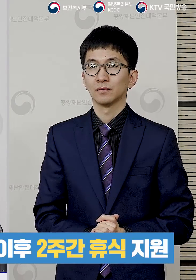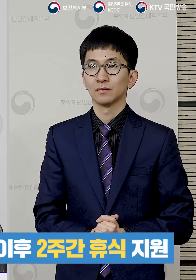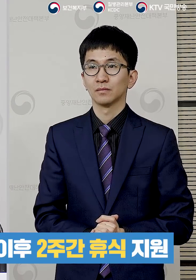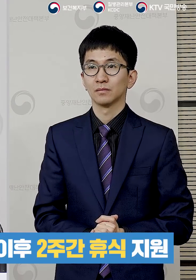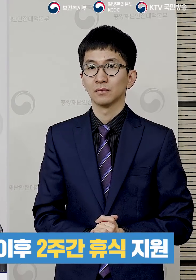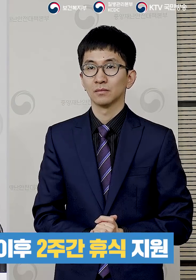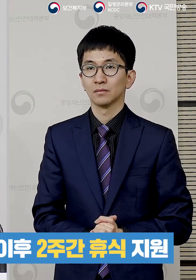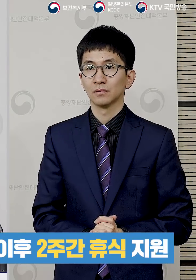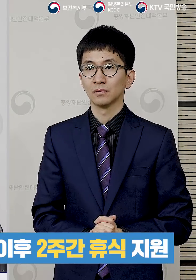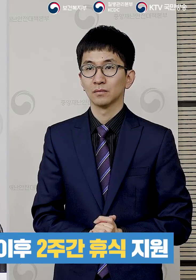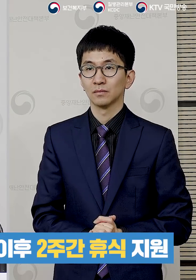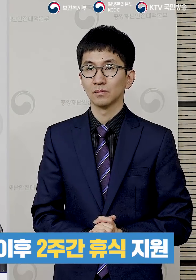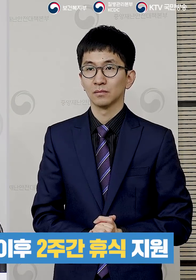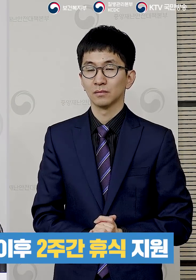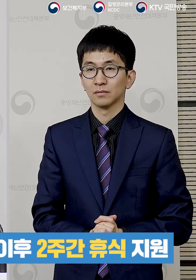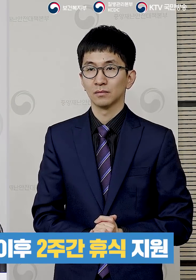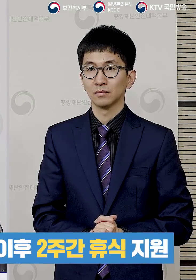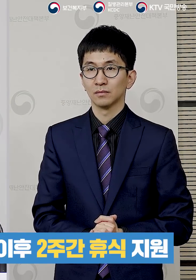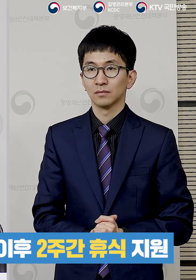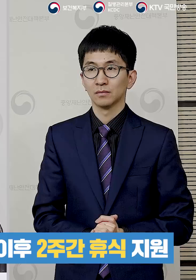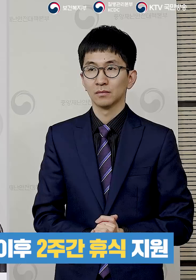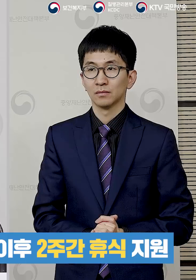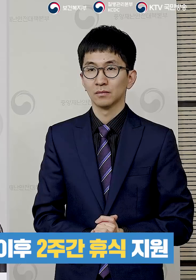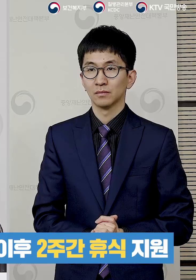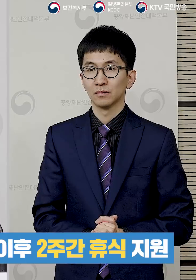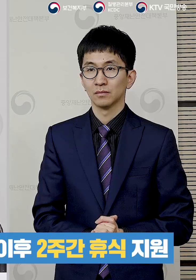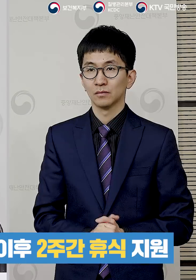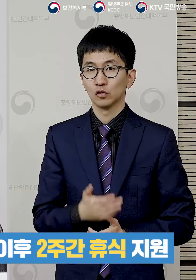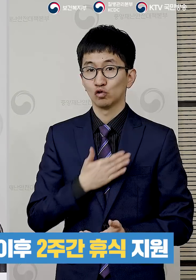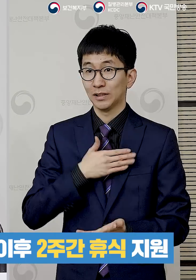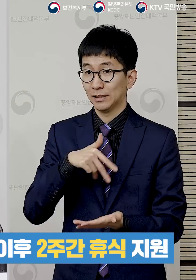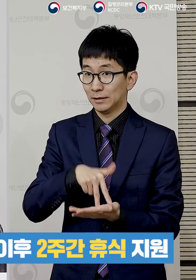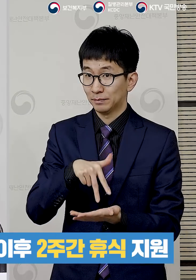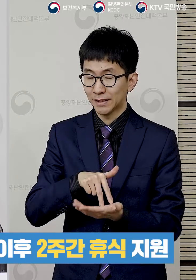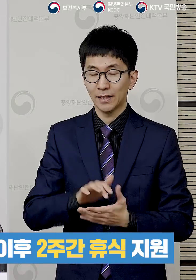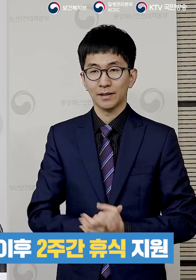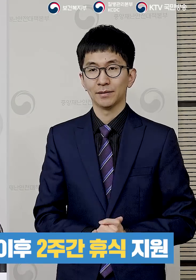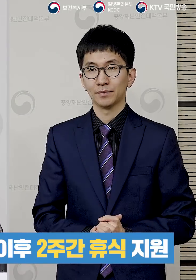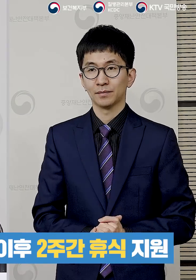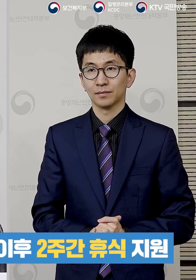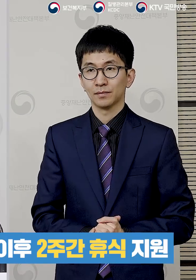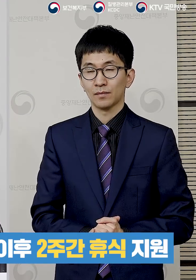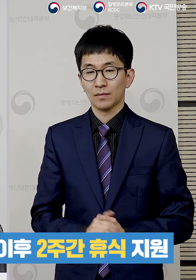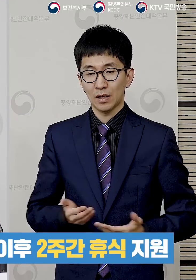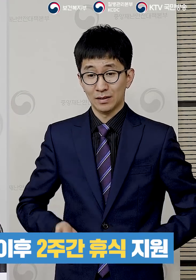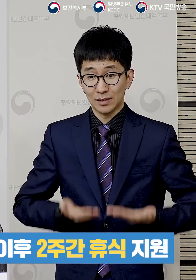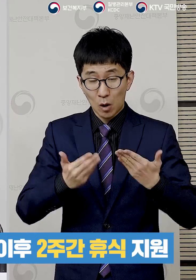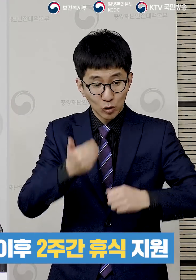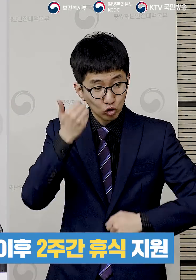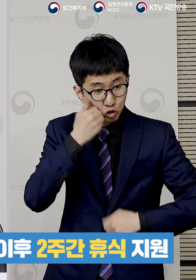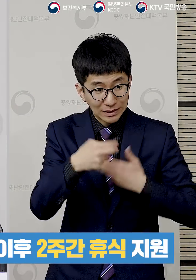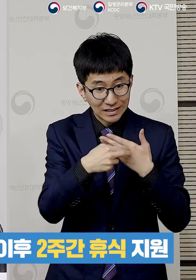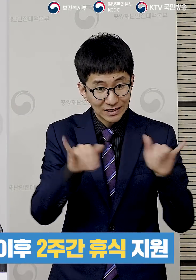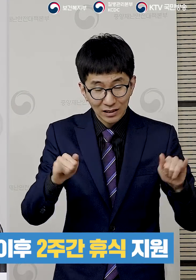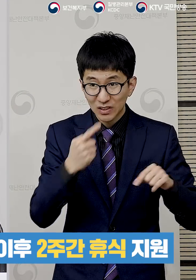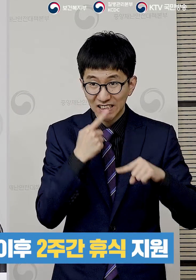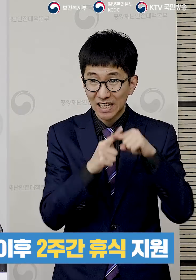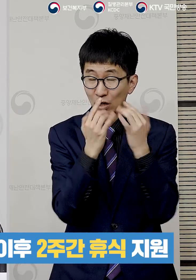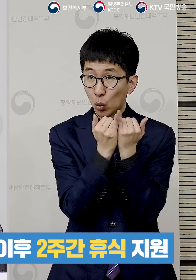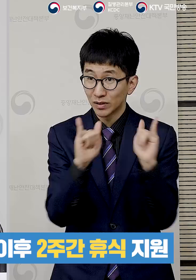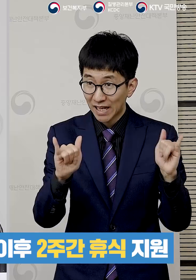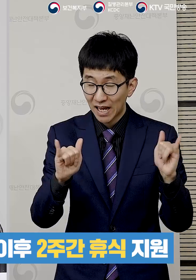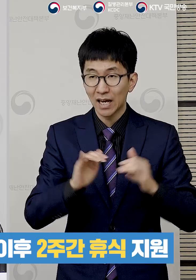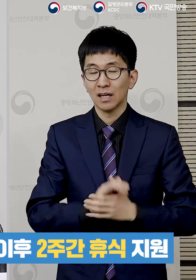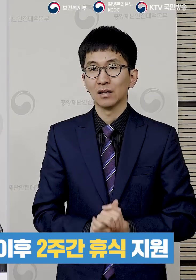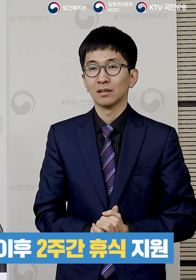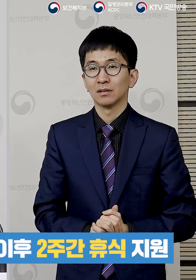저희는 기본적으로는 이렇게 투입되는 이런 또 자원봉사를 하시는 의료진들에 대해서